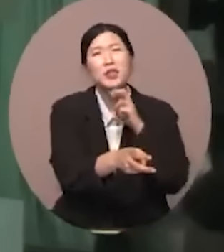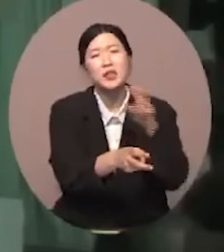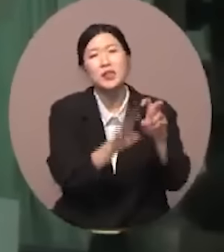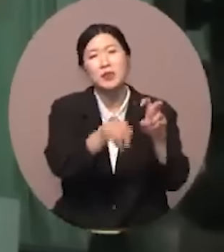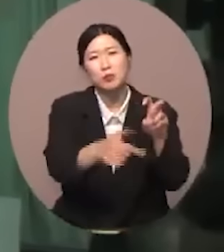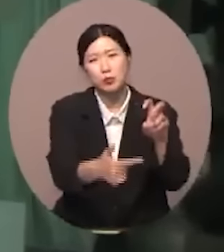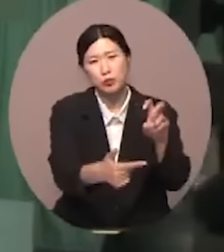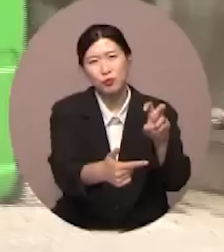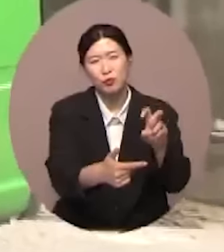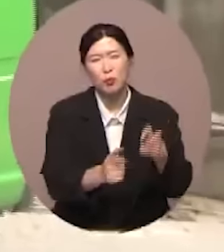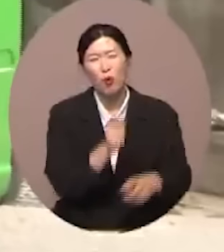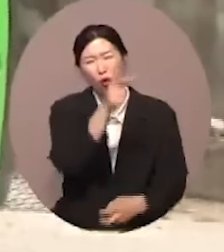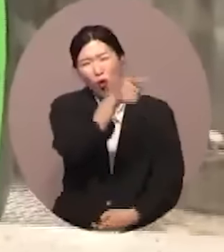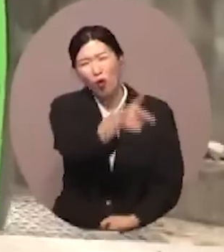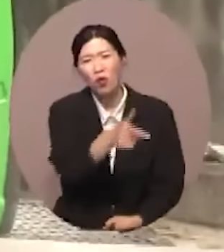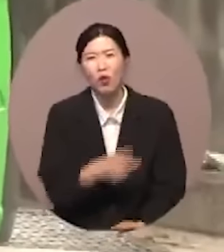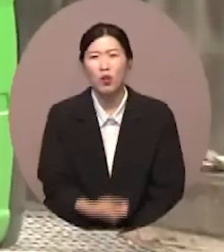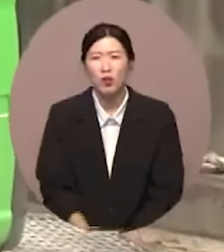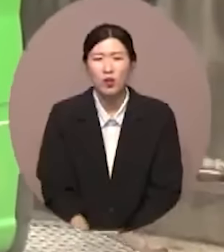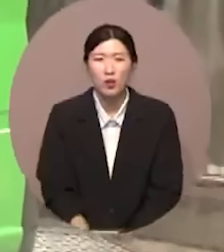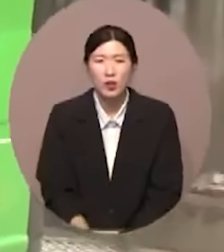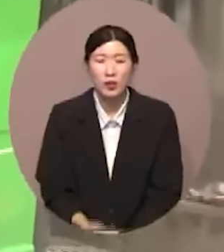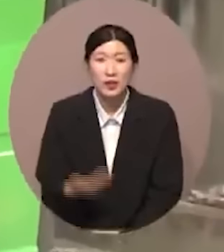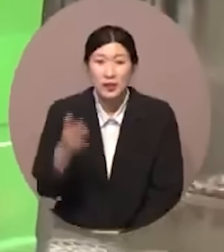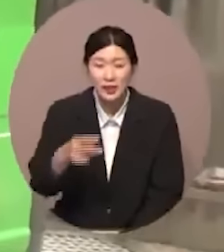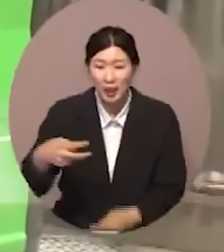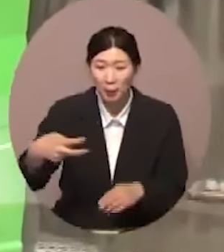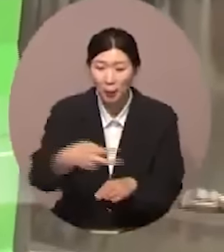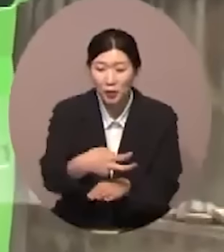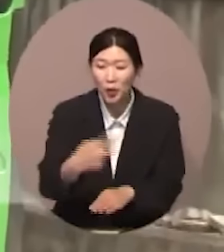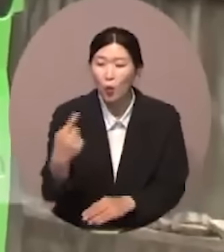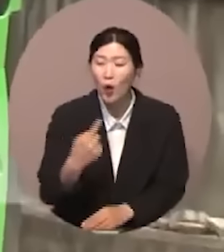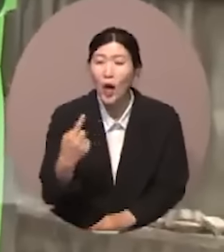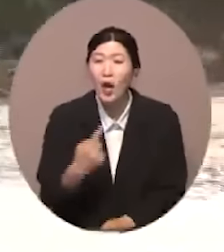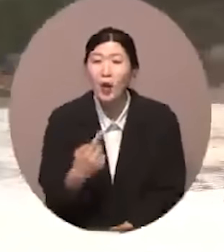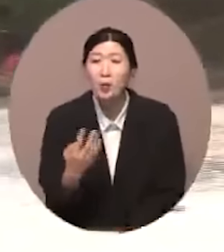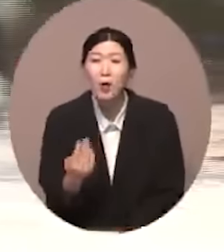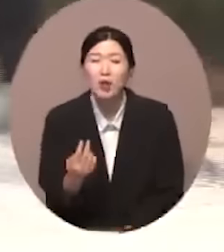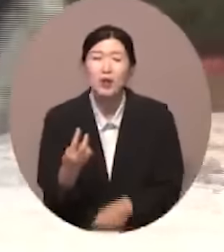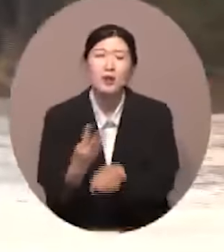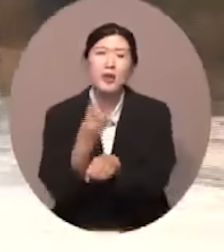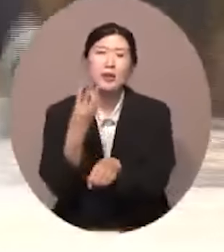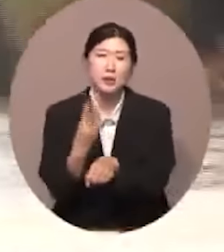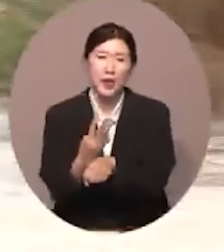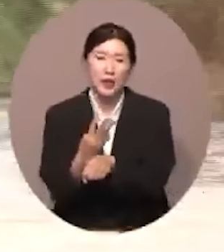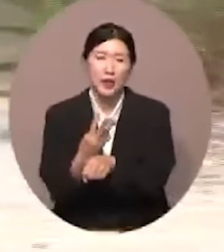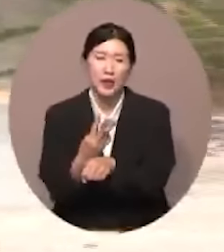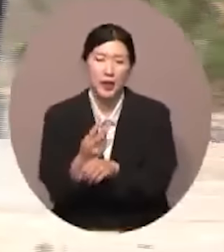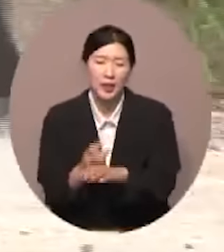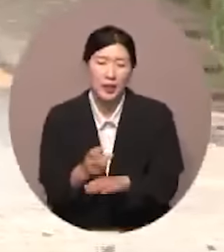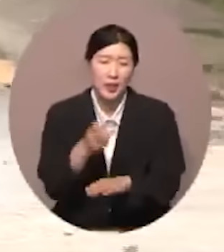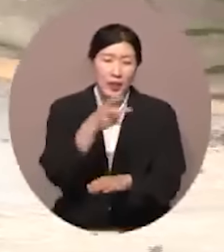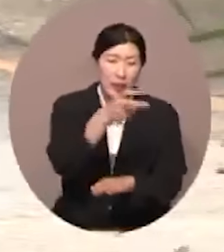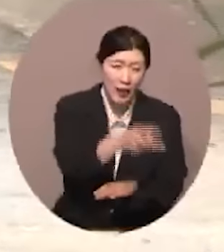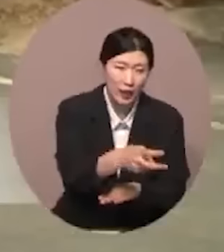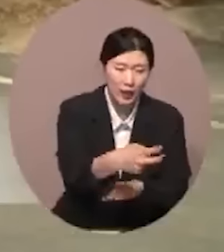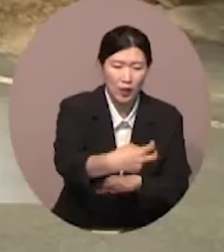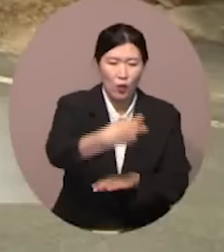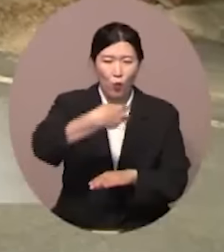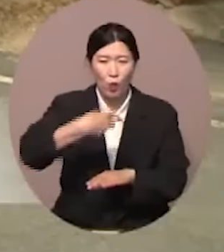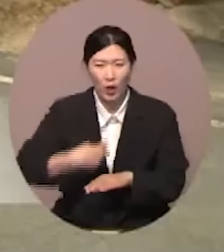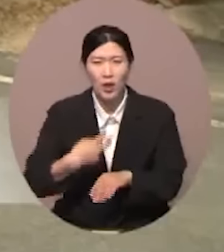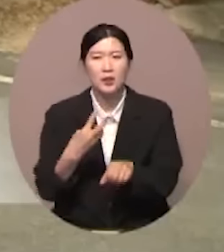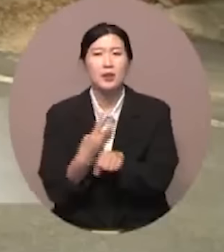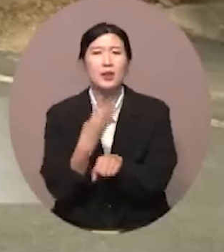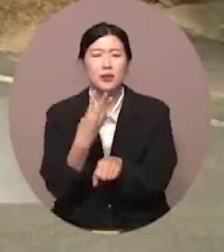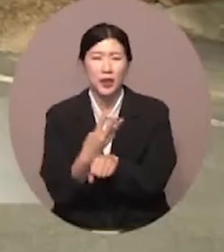버스를 타고 20분을 가야 합니다. 하지만 버스의 배차 간격이 워낙 커서 채소 하나 사오는데 3시간이 걸립니다.